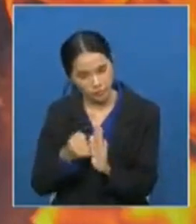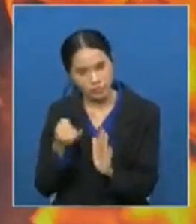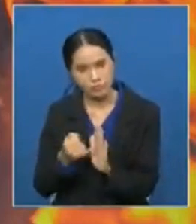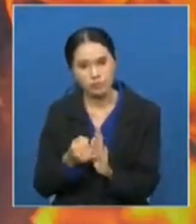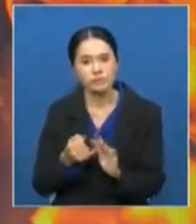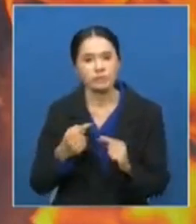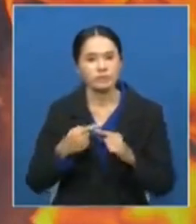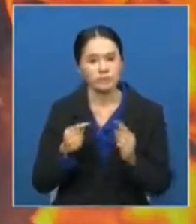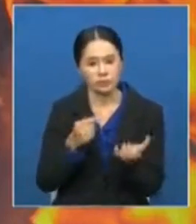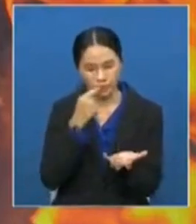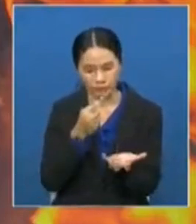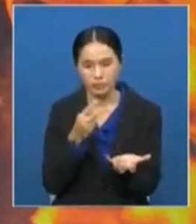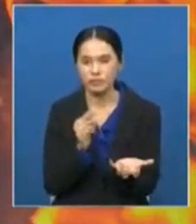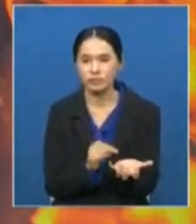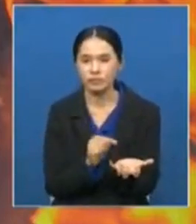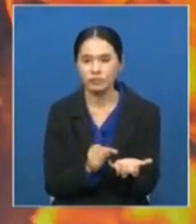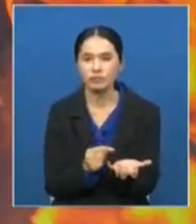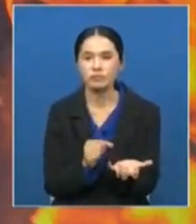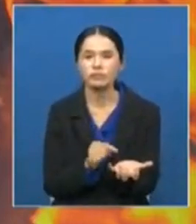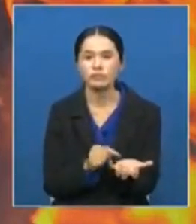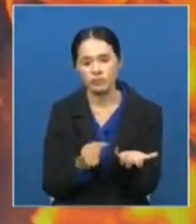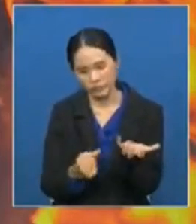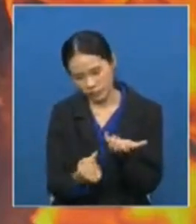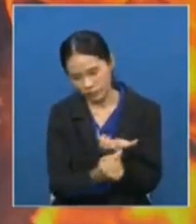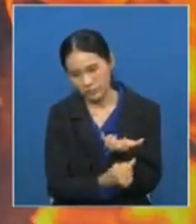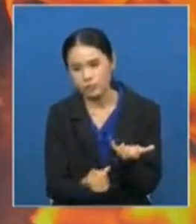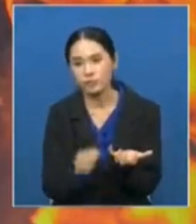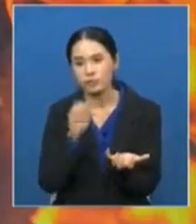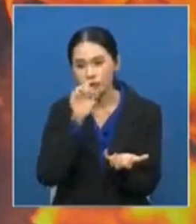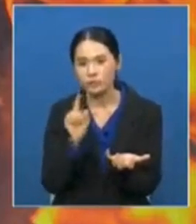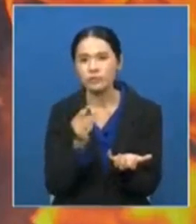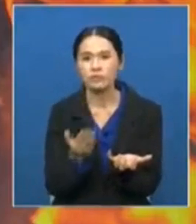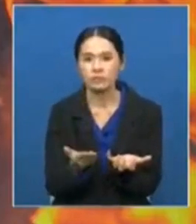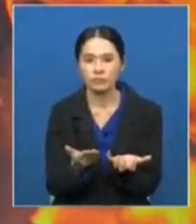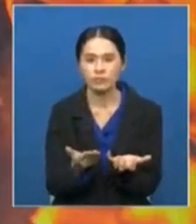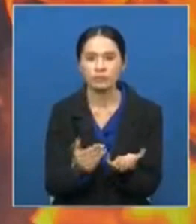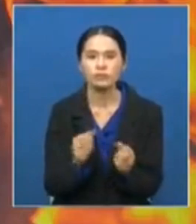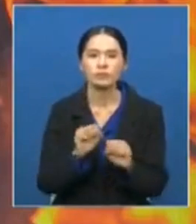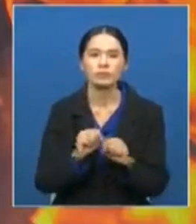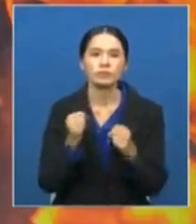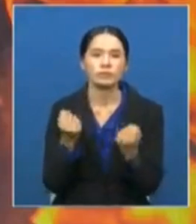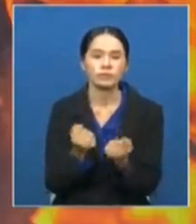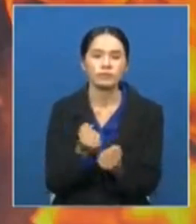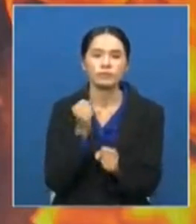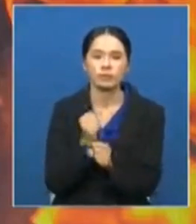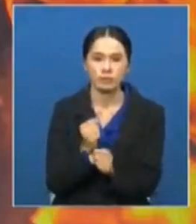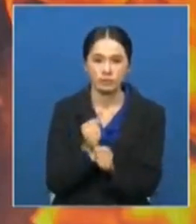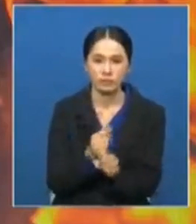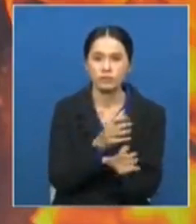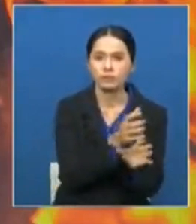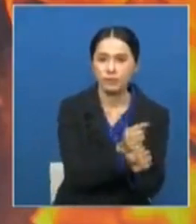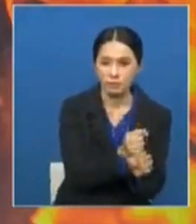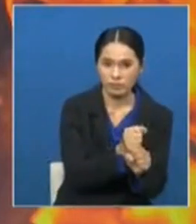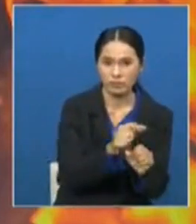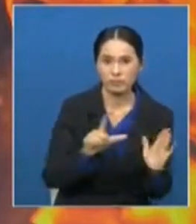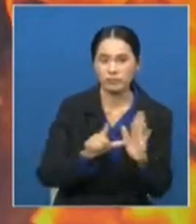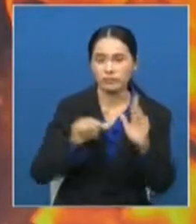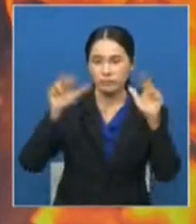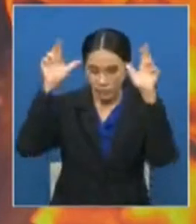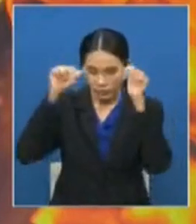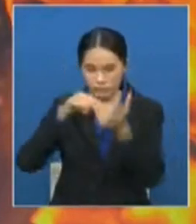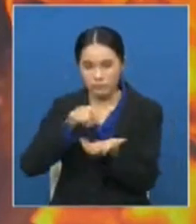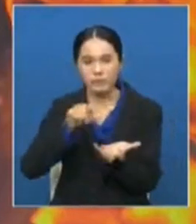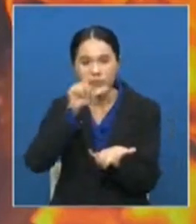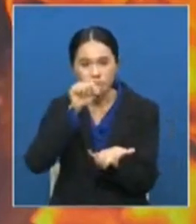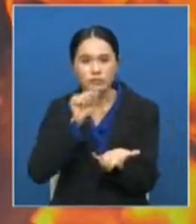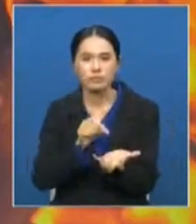แต่ที่เอามาให้ดูวันนี้ไม่ได้โชว์แค่ลายไก่ค่ะแต่จะบอกว่าสมาคมผู้ประกอบธุรกิจเซรามิกที่ลำปางบอกว่าตอนนี้ชามตาไก่เกิด